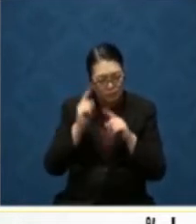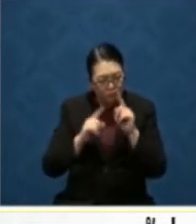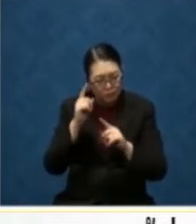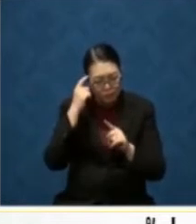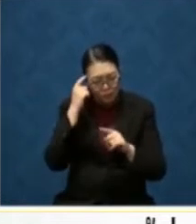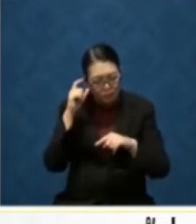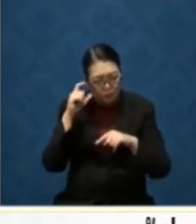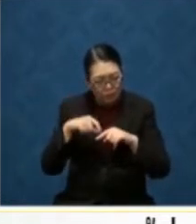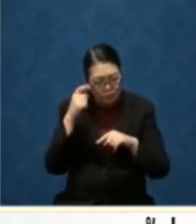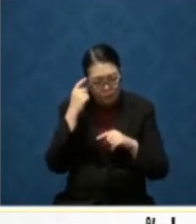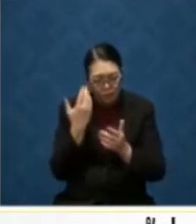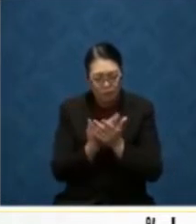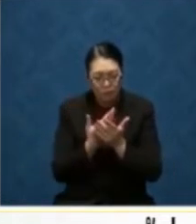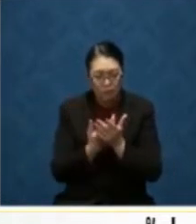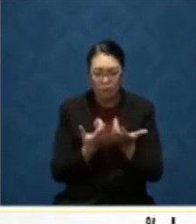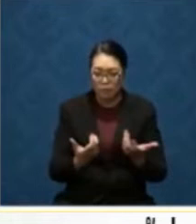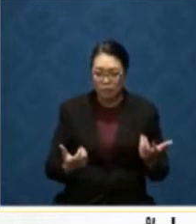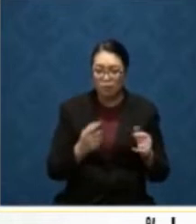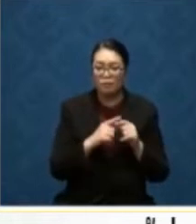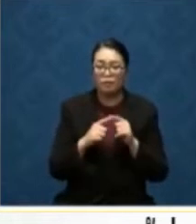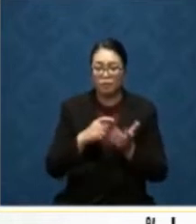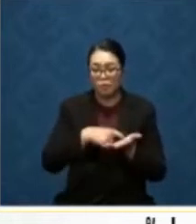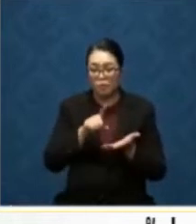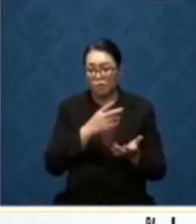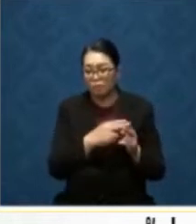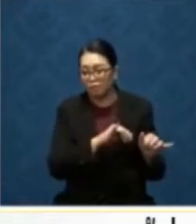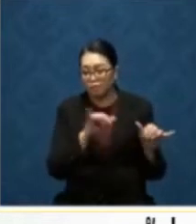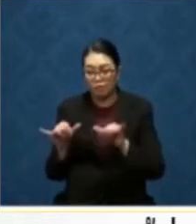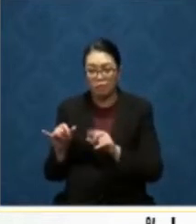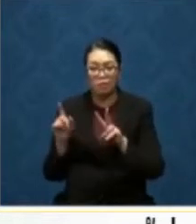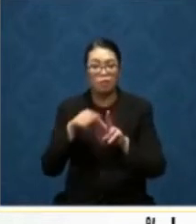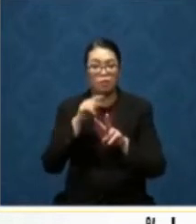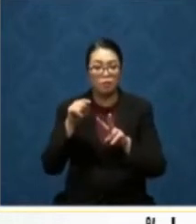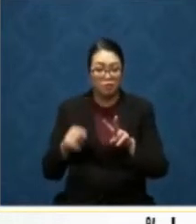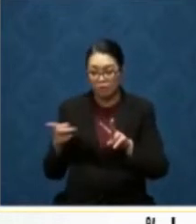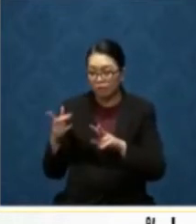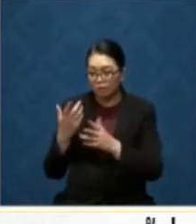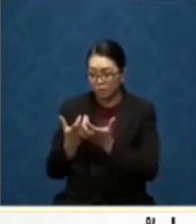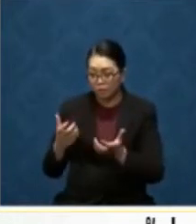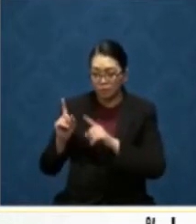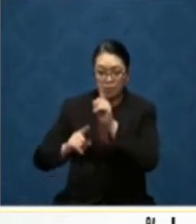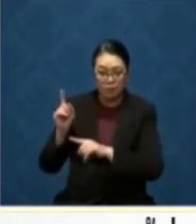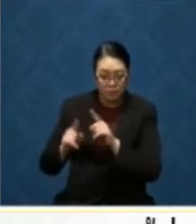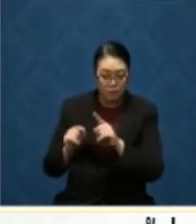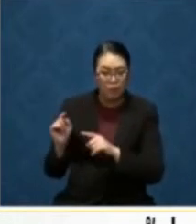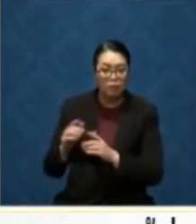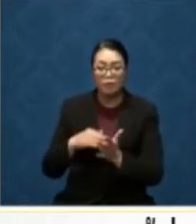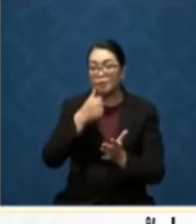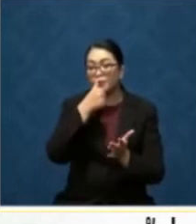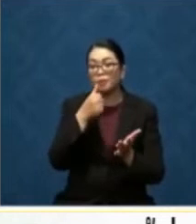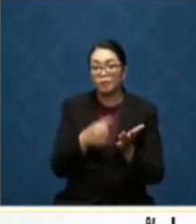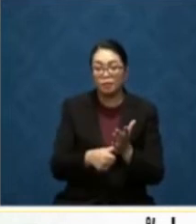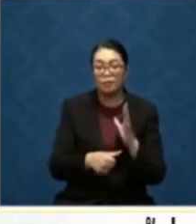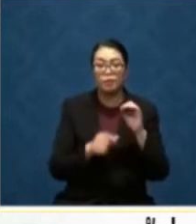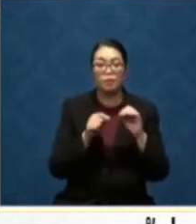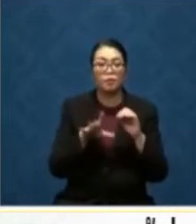ซึ่หากเราลองคำนวณค่ธรรนยมณกรรรสิทย différenceหาศรมซัพรอยู่ที่แๆ 2% ของราคาประเมซอ